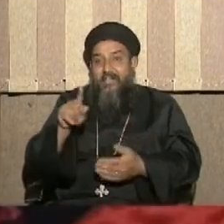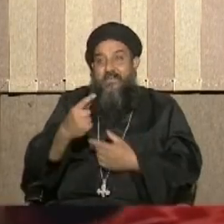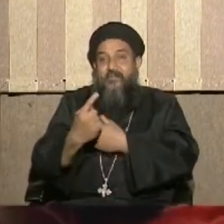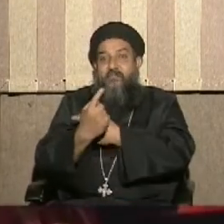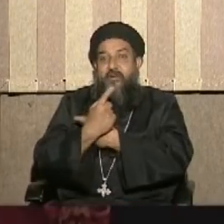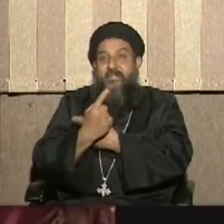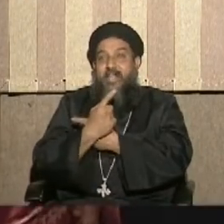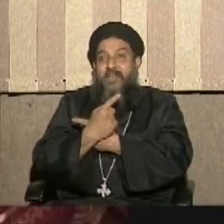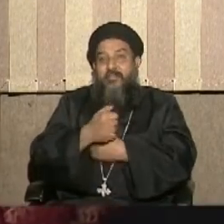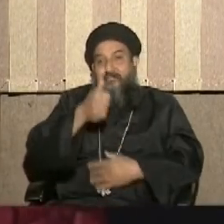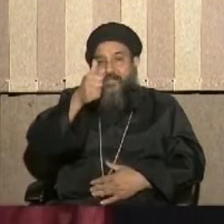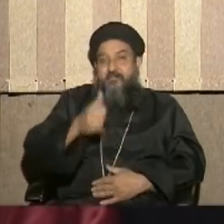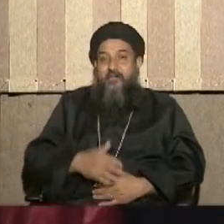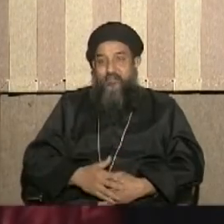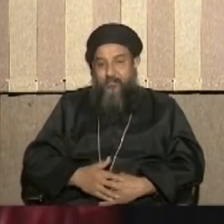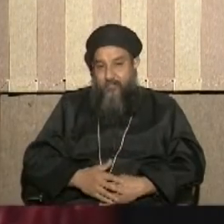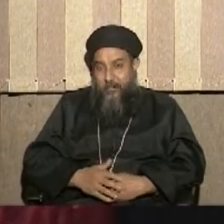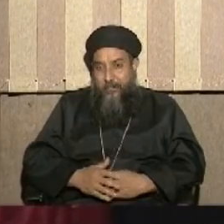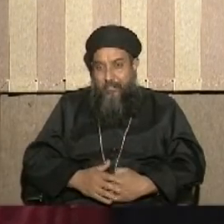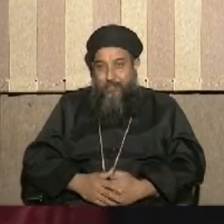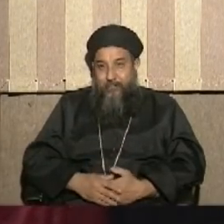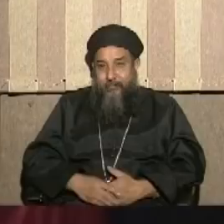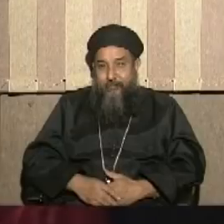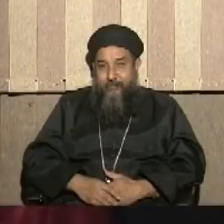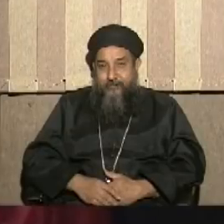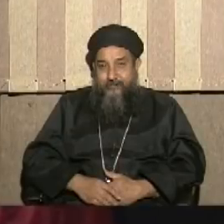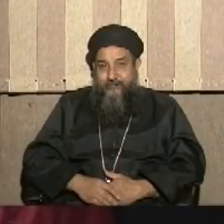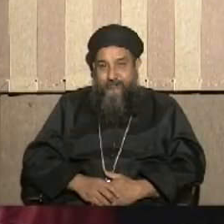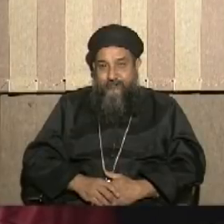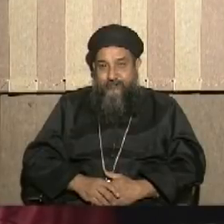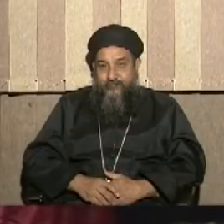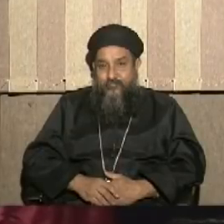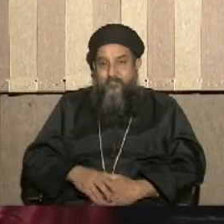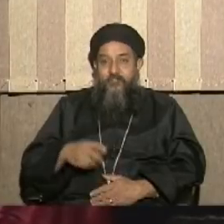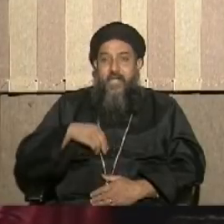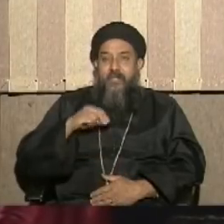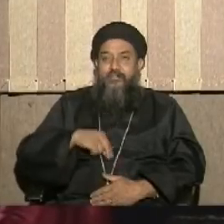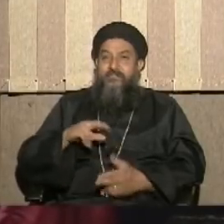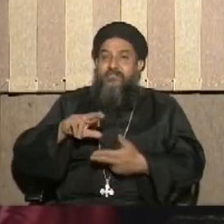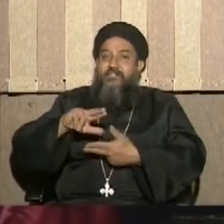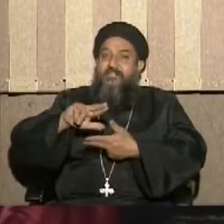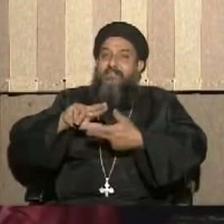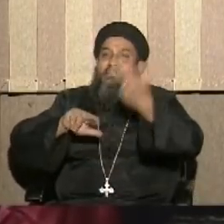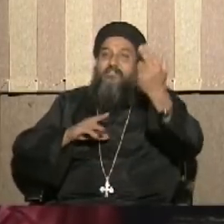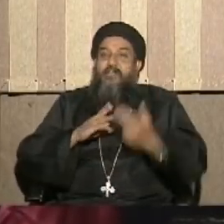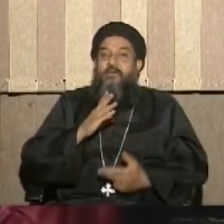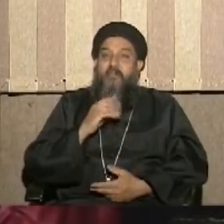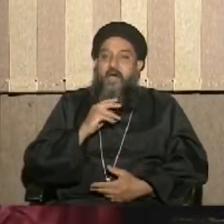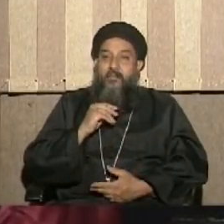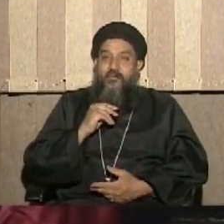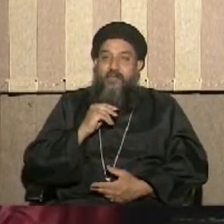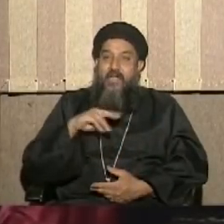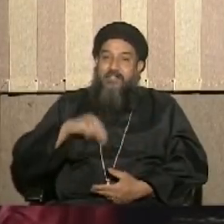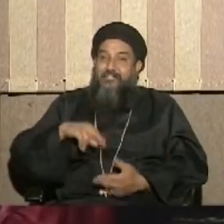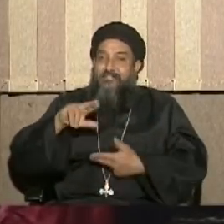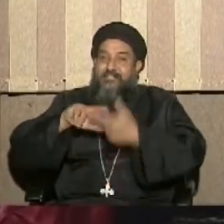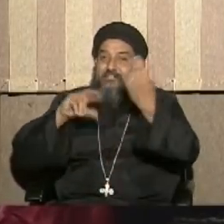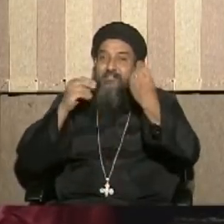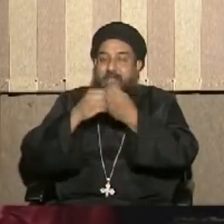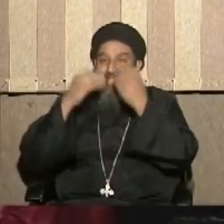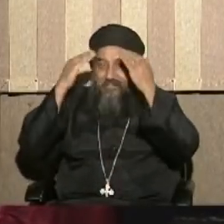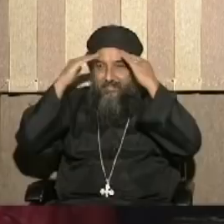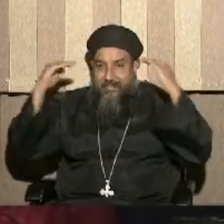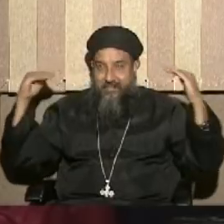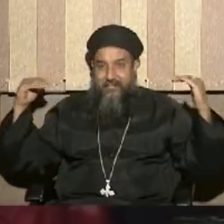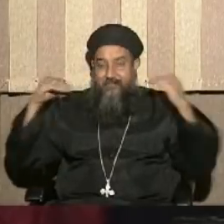انا بتعلم منهم اكتر. بلاش طلاقه يا ابني. ابني ممكن يسافر مع ابونا شويه عيال في الجامعه. لا يا ماكس، الموضوع